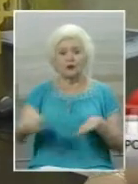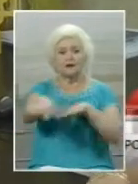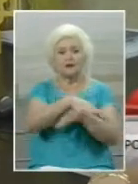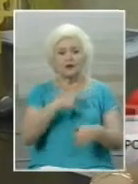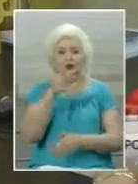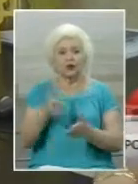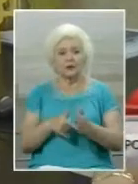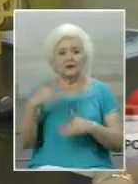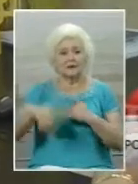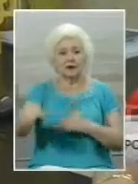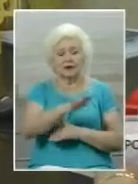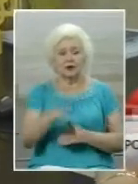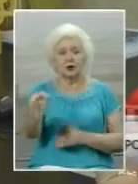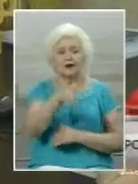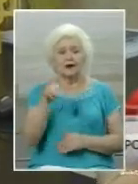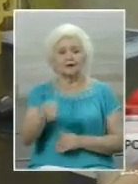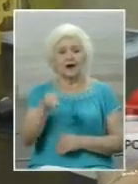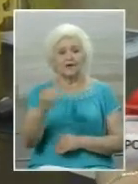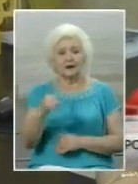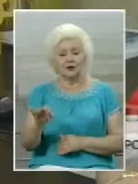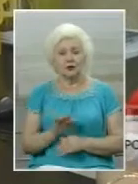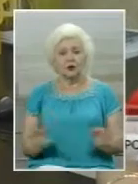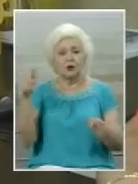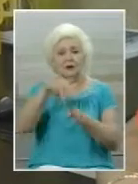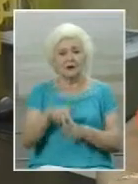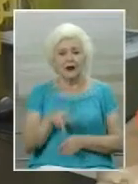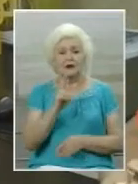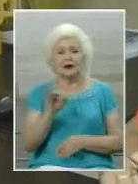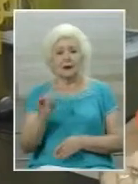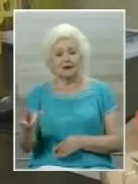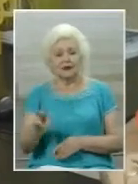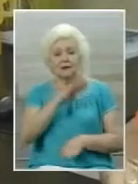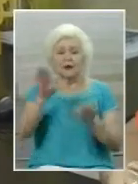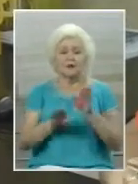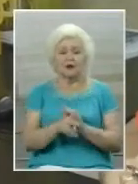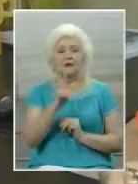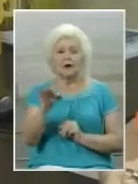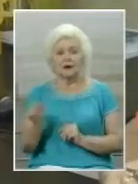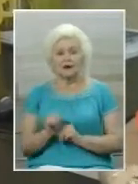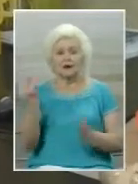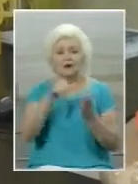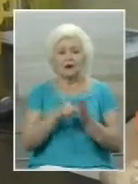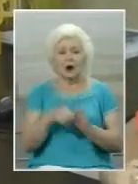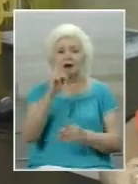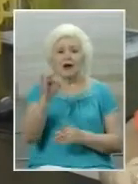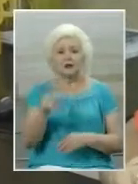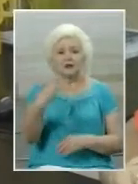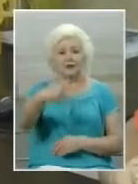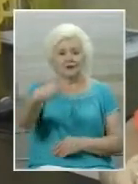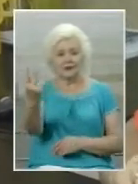території міста Херсона, на районі Таврійський, було накладено карантин. Під карантин підпало будинки Карбишева